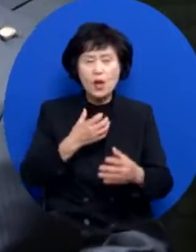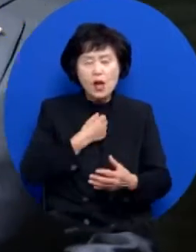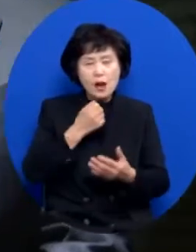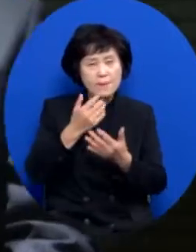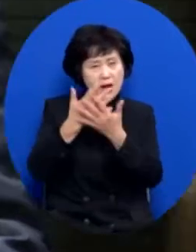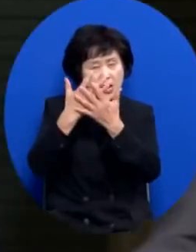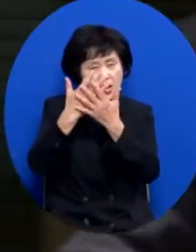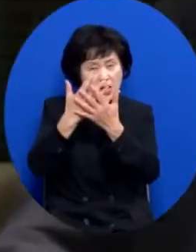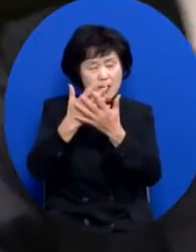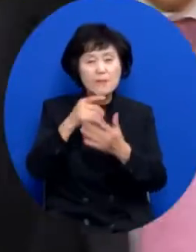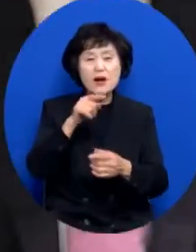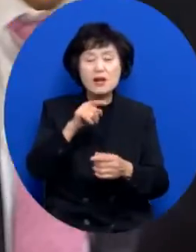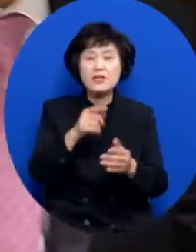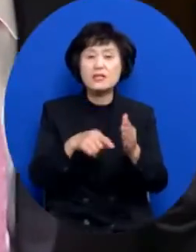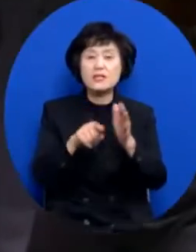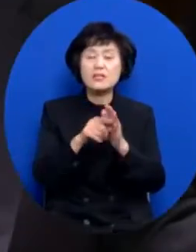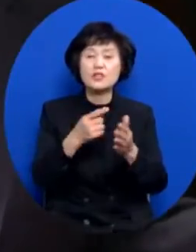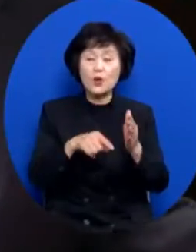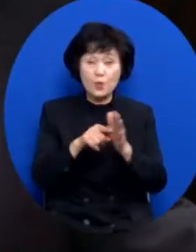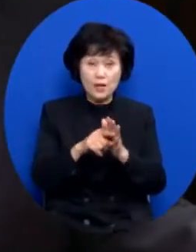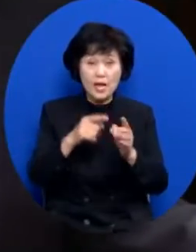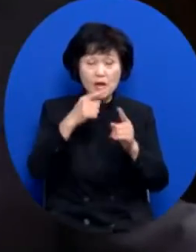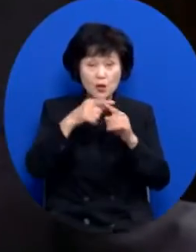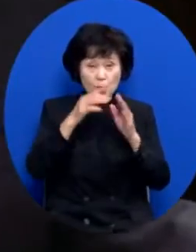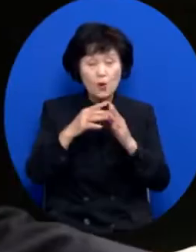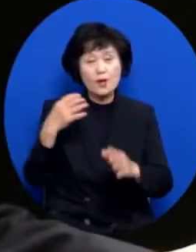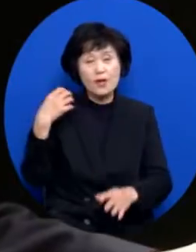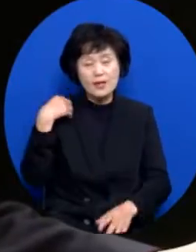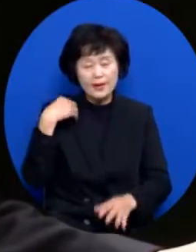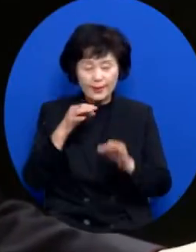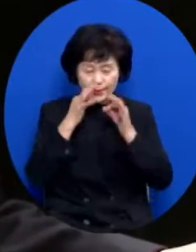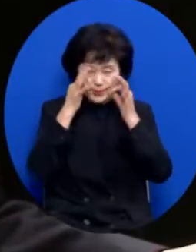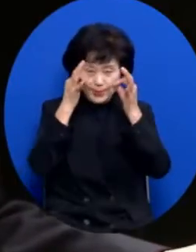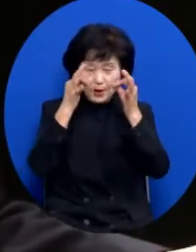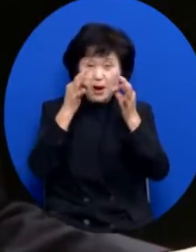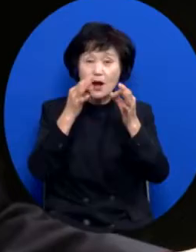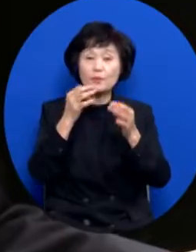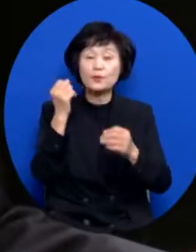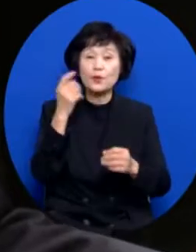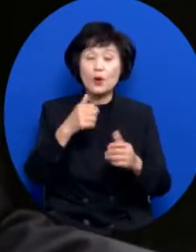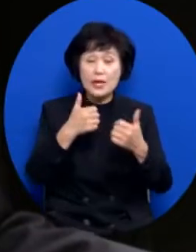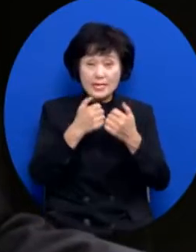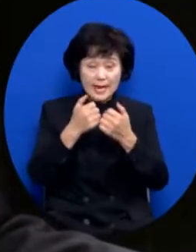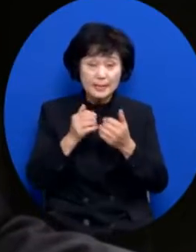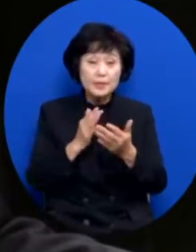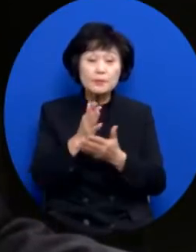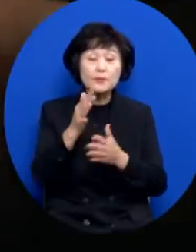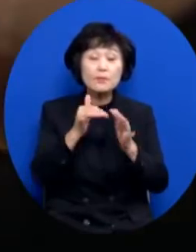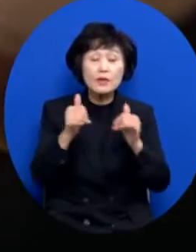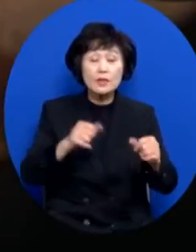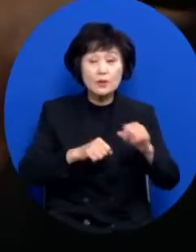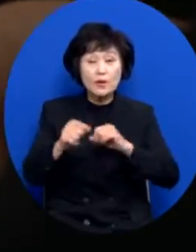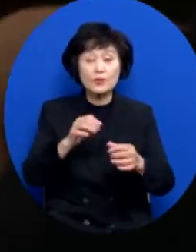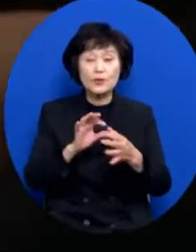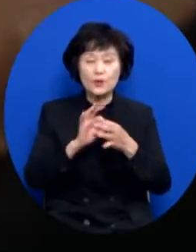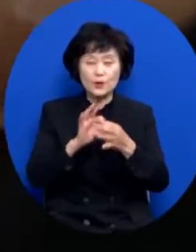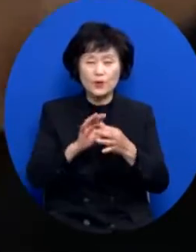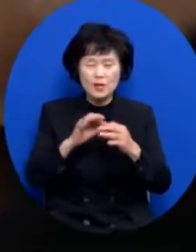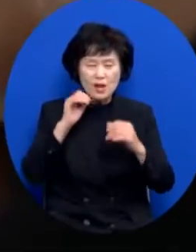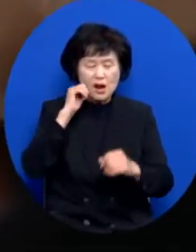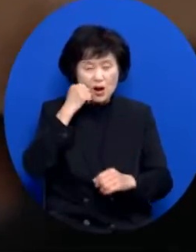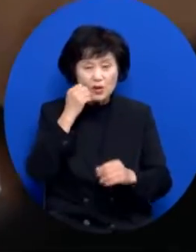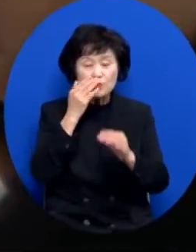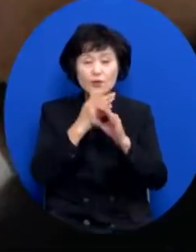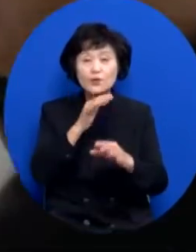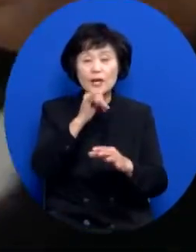가운데 세상 속에 교회로서 역할을 하기 위한 노력을 하는 한편 상담 전문가들의 활동을 통해 고난 중에 있는 국민을